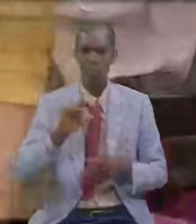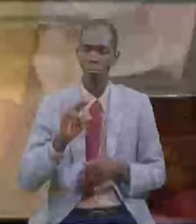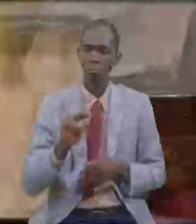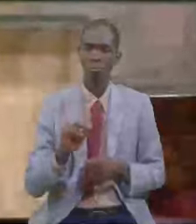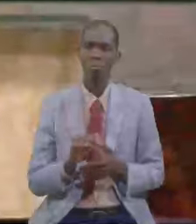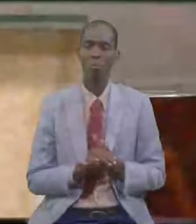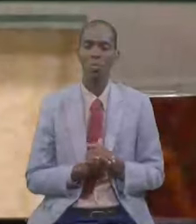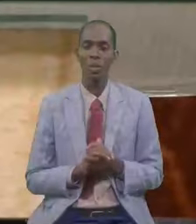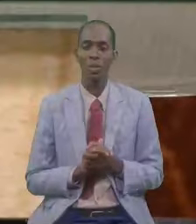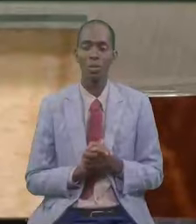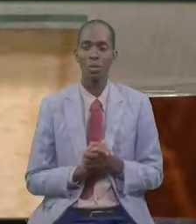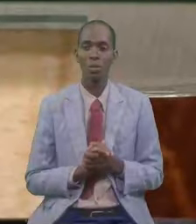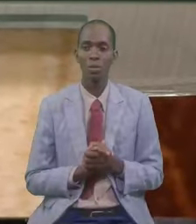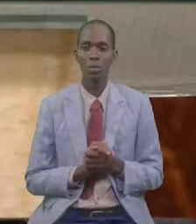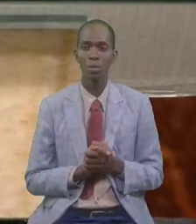bornez pas à l'écouter.